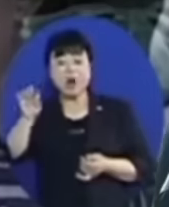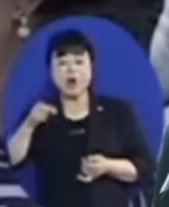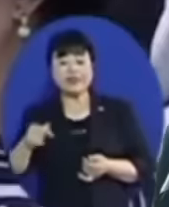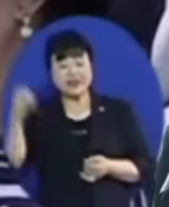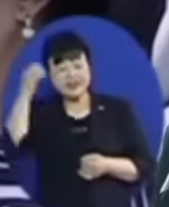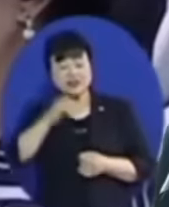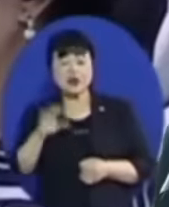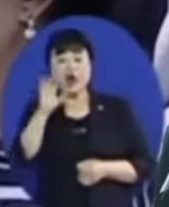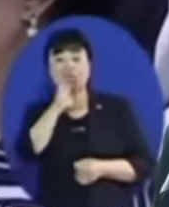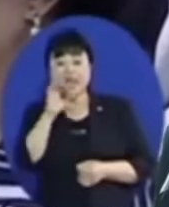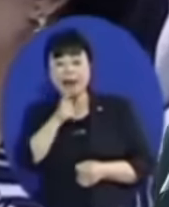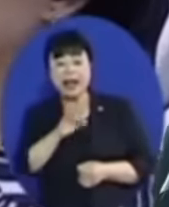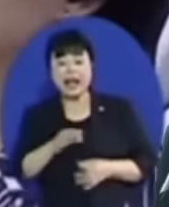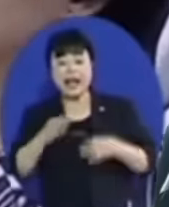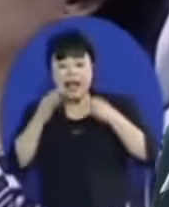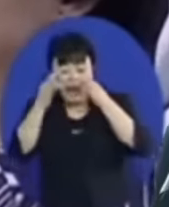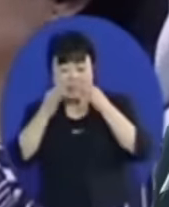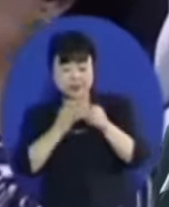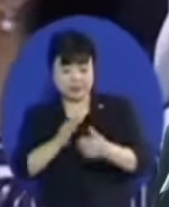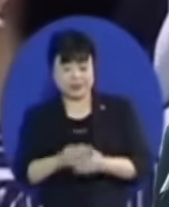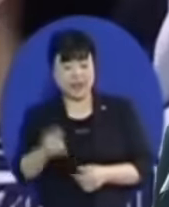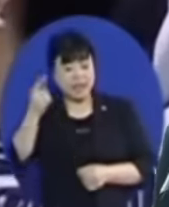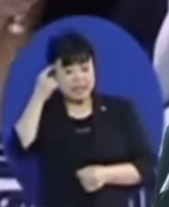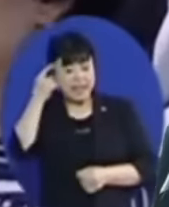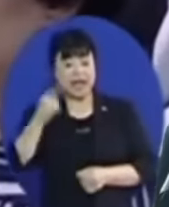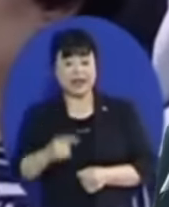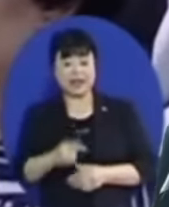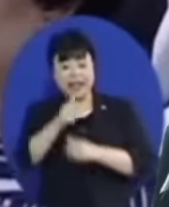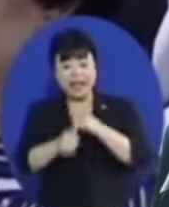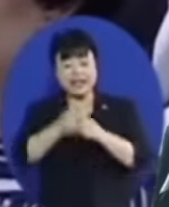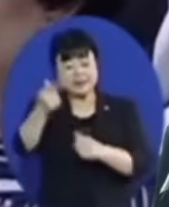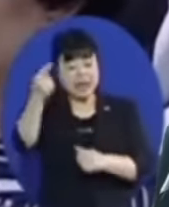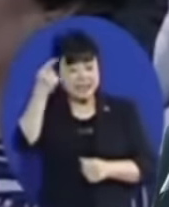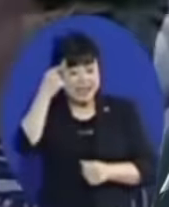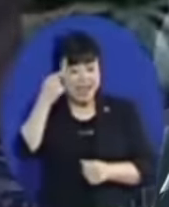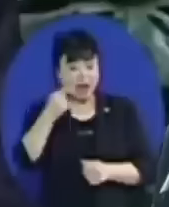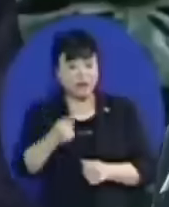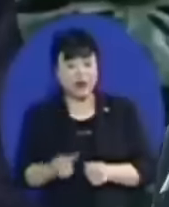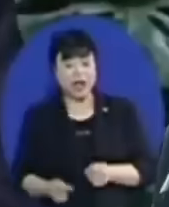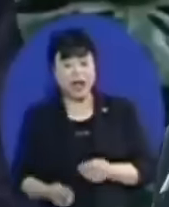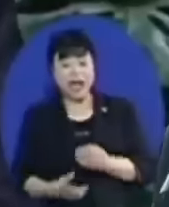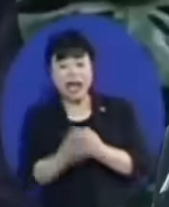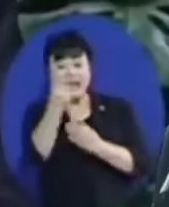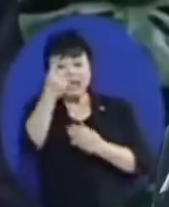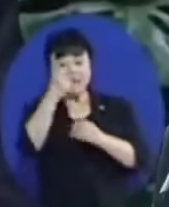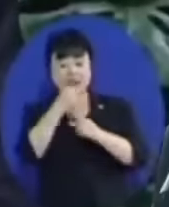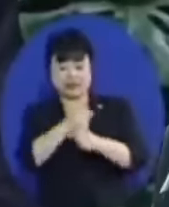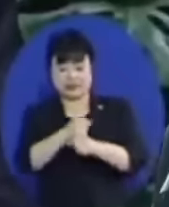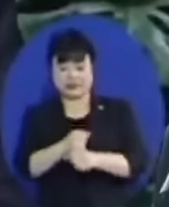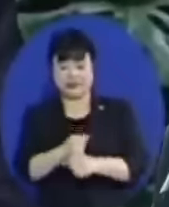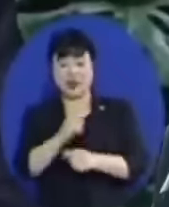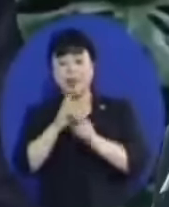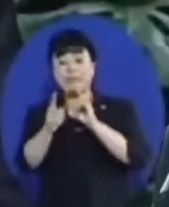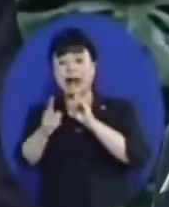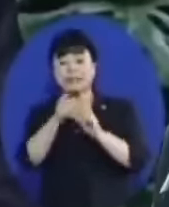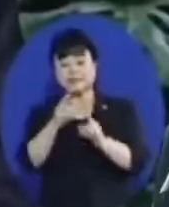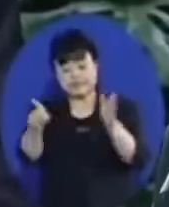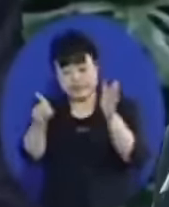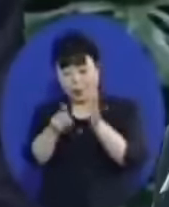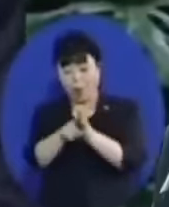개발에 힘을 써야 되는 것입니다. 우리의 생각을 하나님의 생각과 일치시켜야 되는 것입니다. 늘 말씀을